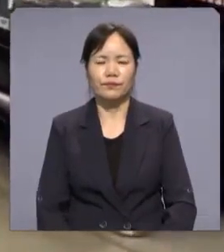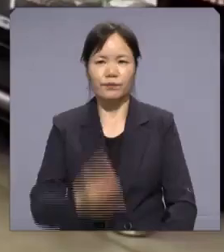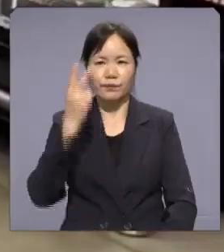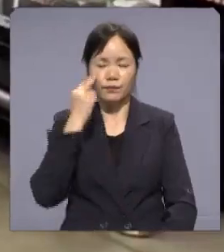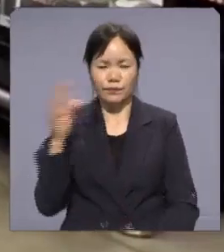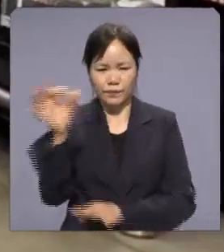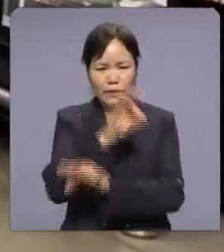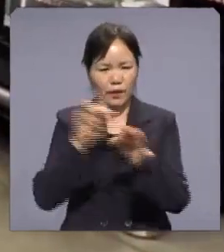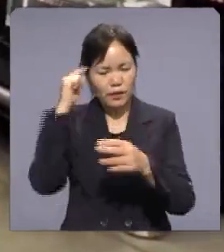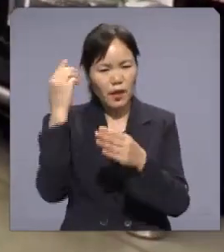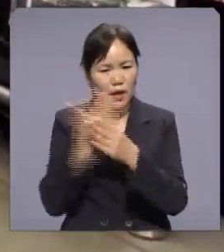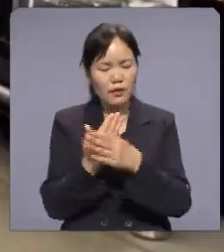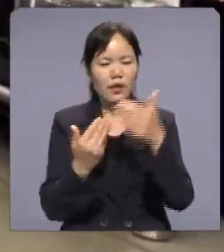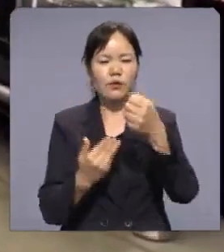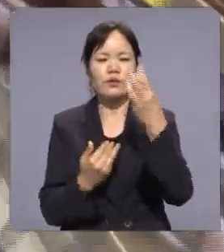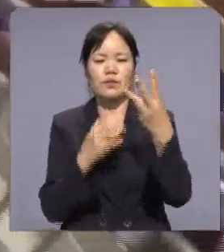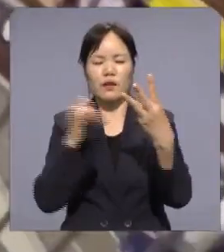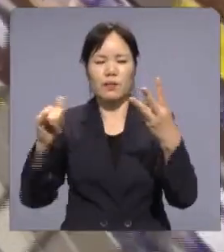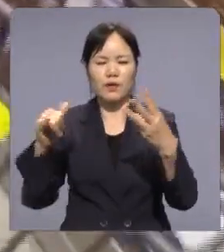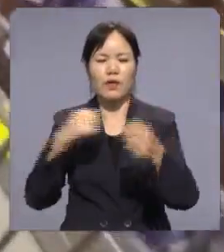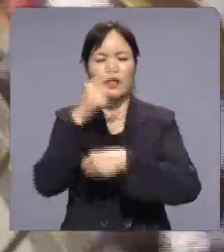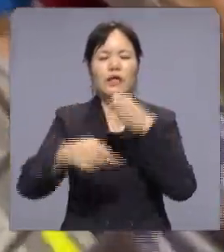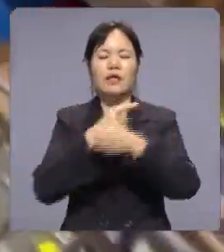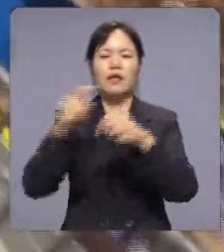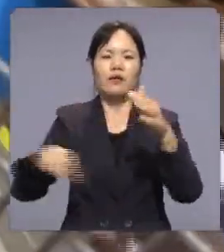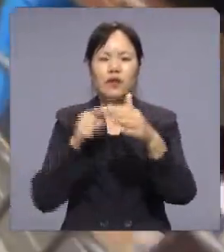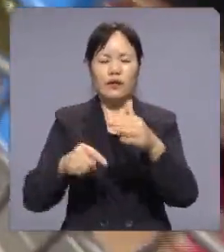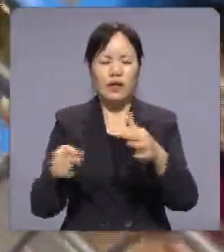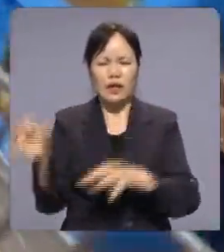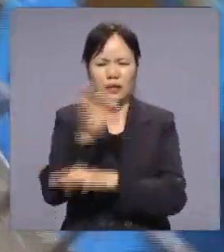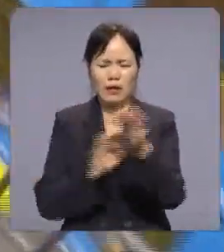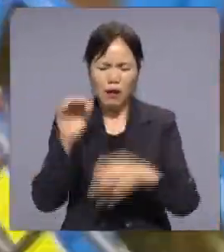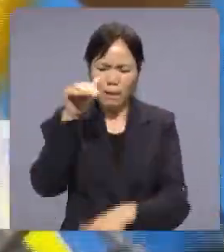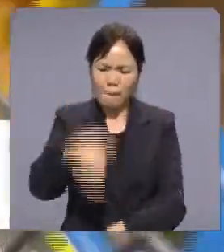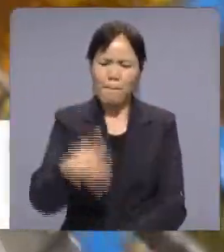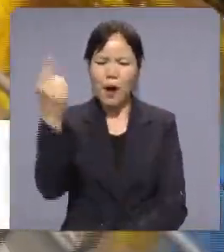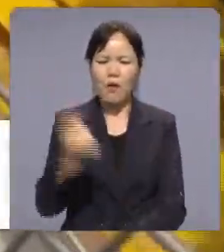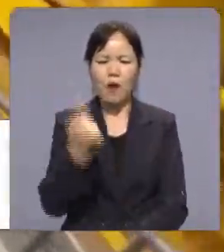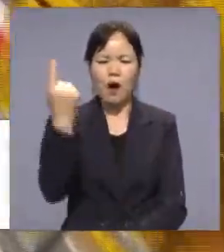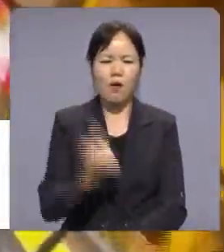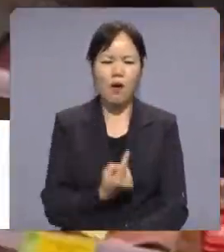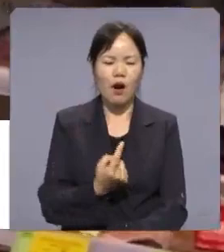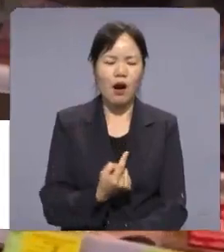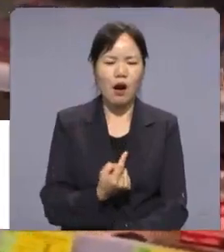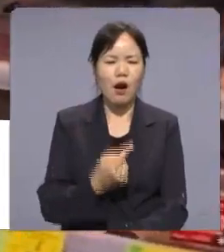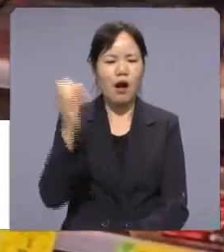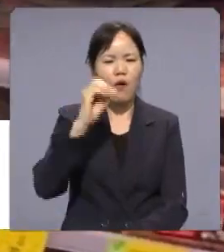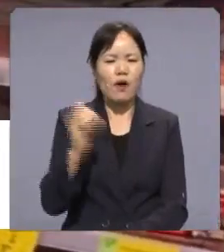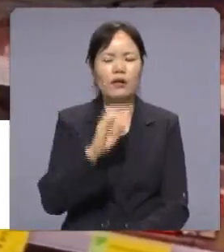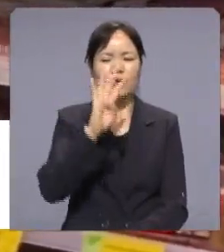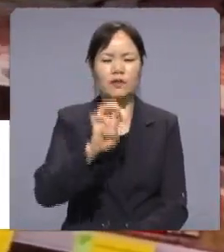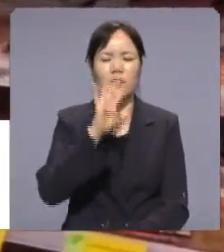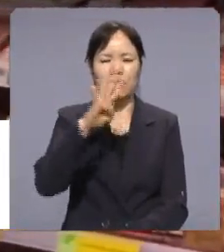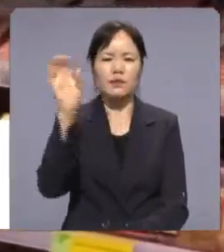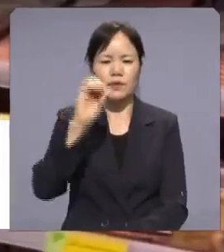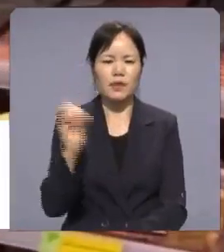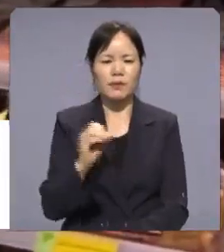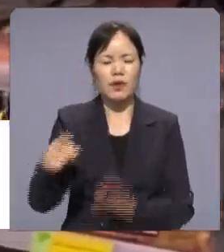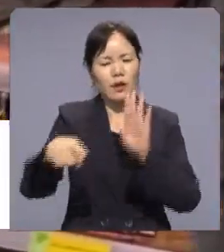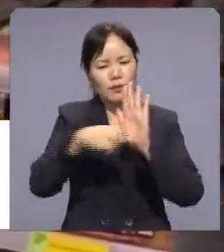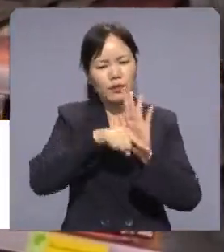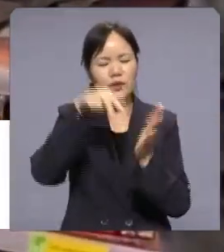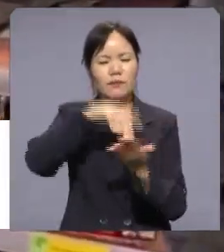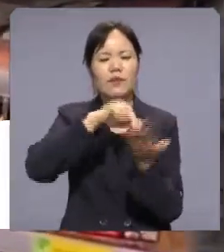미국 경제학자 53명이 1년 안에 경기 침체가 닥칠 확률이 44%에 달한다며 비관적인 전망을